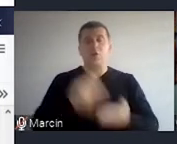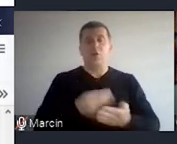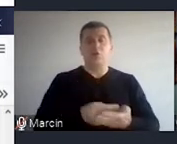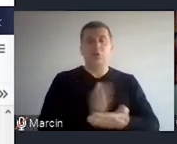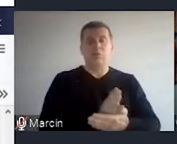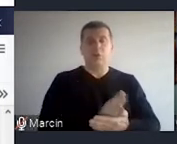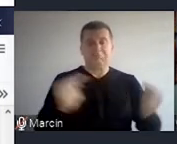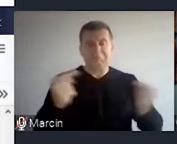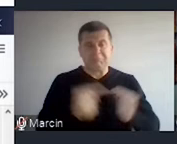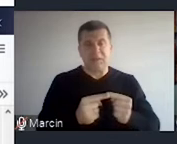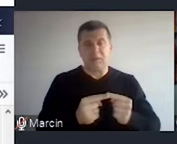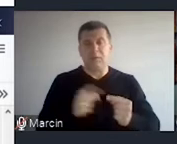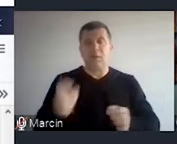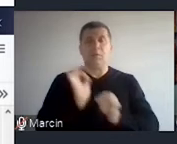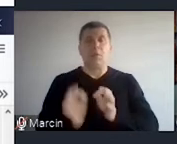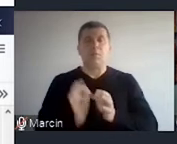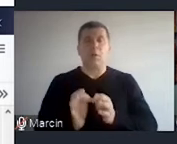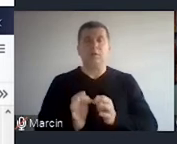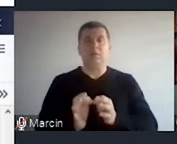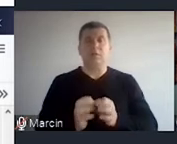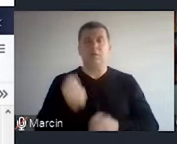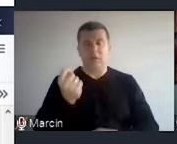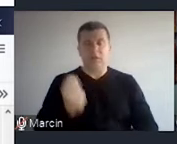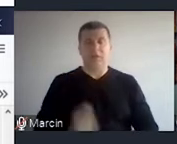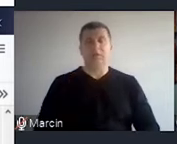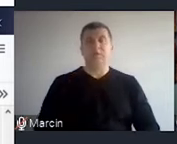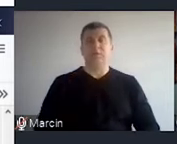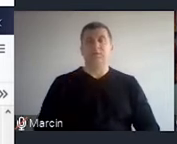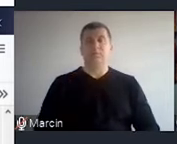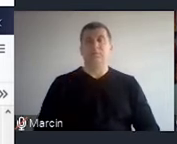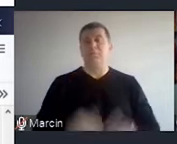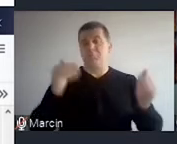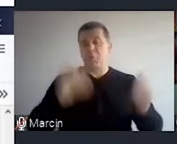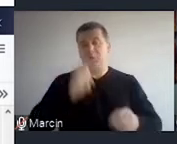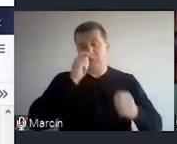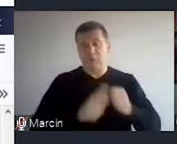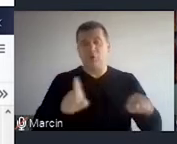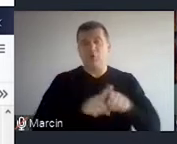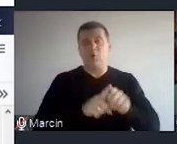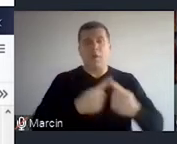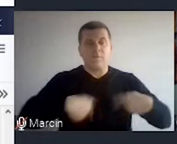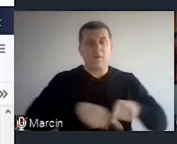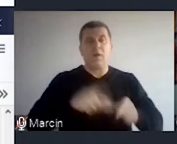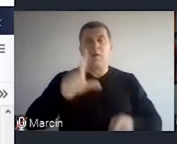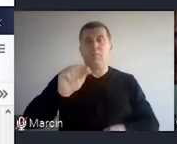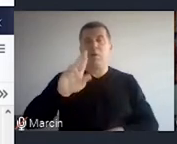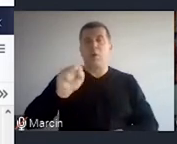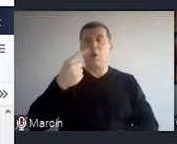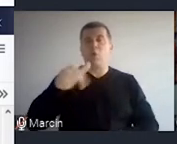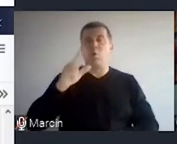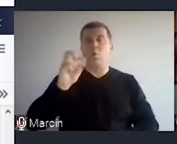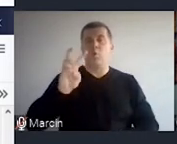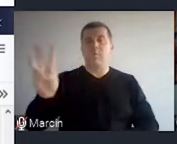pośrednich odpowiada odpowiedniej proporcji, to za chwilę. Natomiast może sprawdzić również wykonanie produktów, a to jest